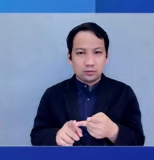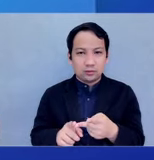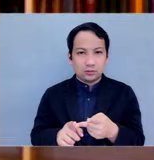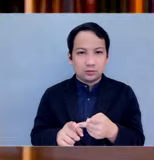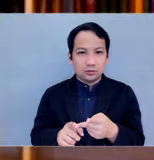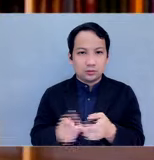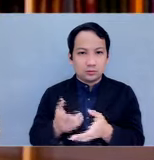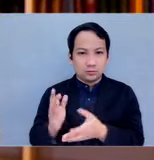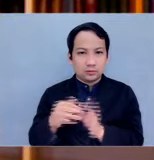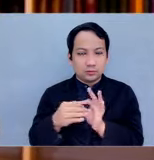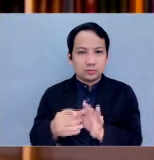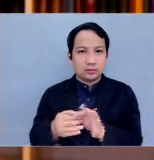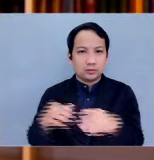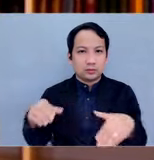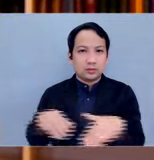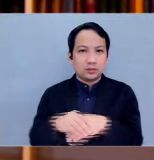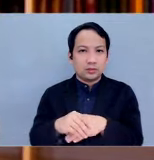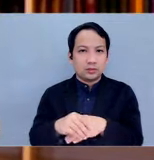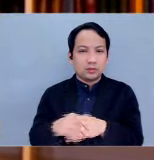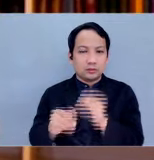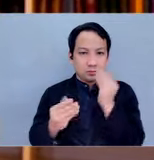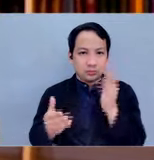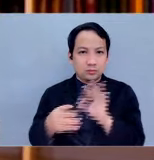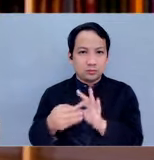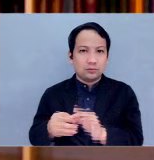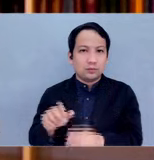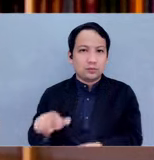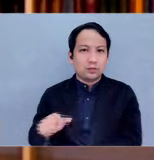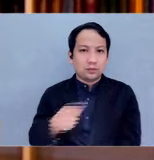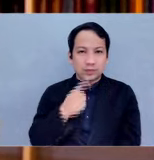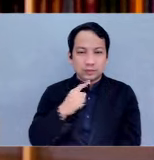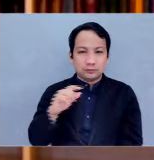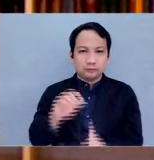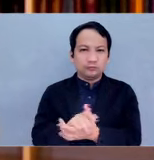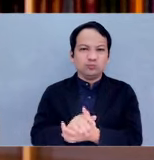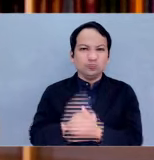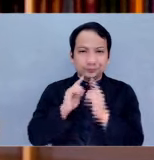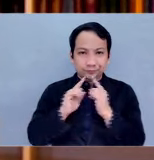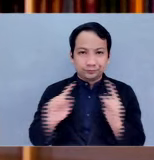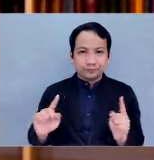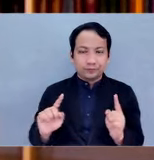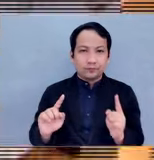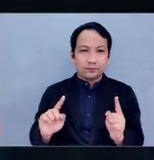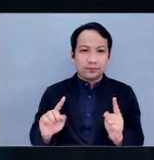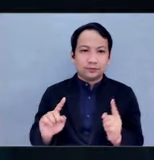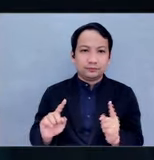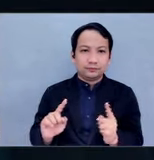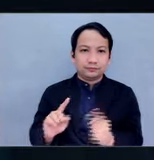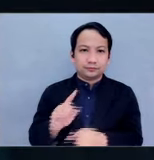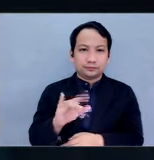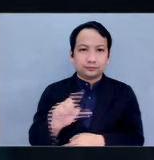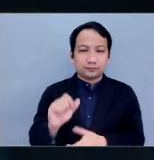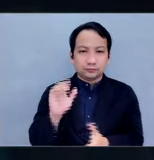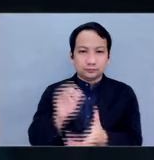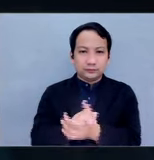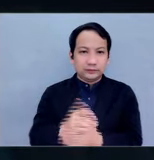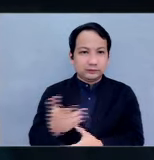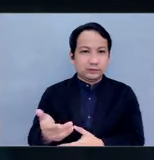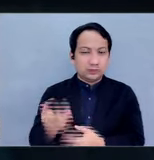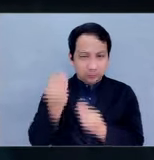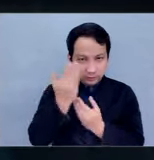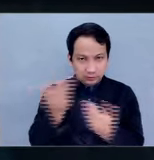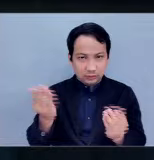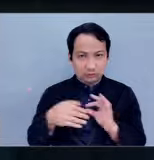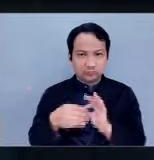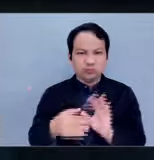ang kanilang kasal dahil sa diborsyo, annulment, o declaration of nullity of marriage. Kung kayo po ay may nais ikonsulta sa